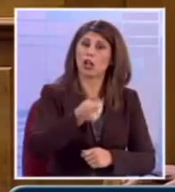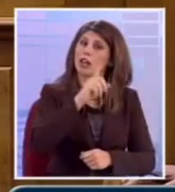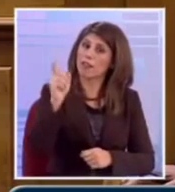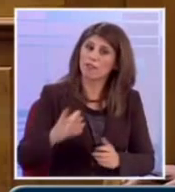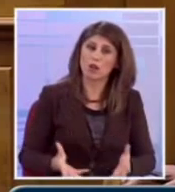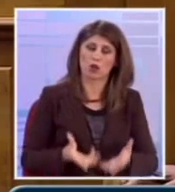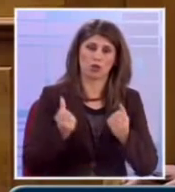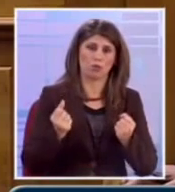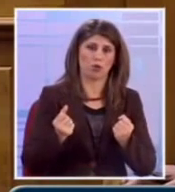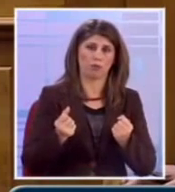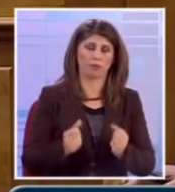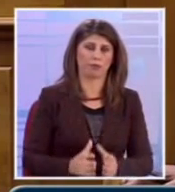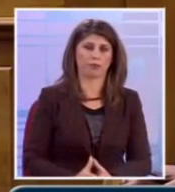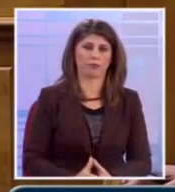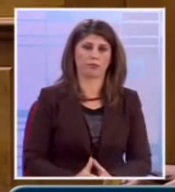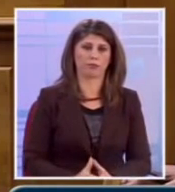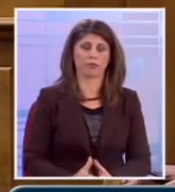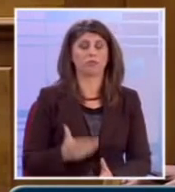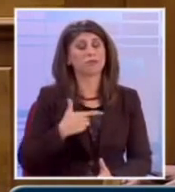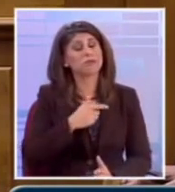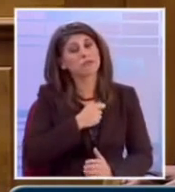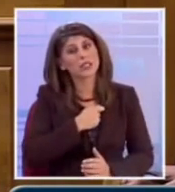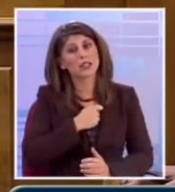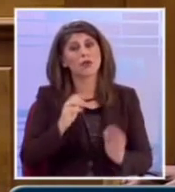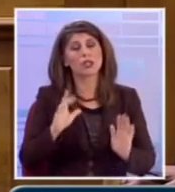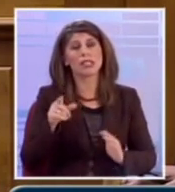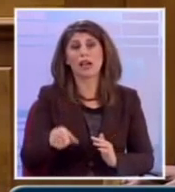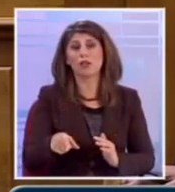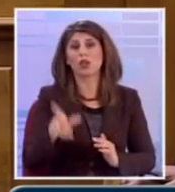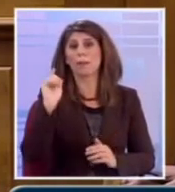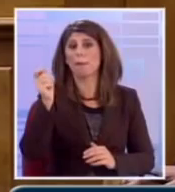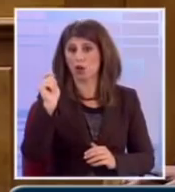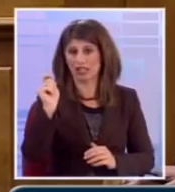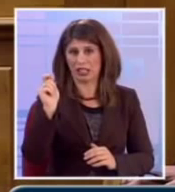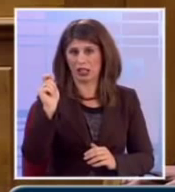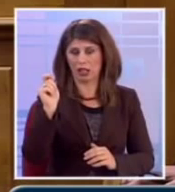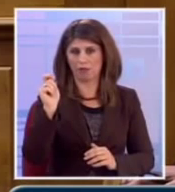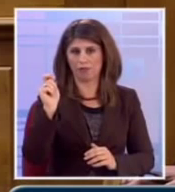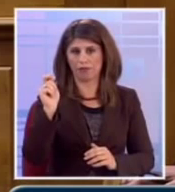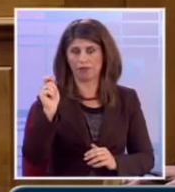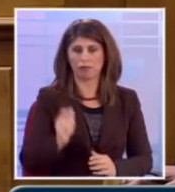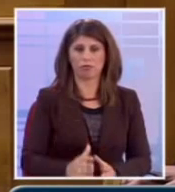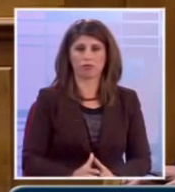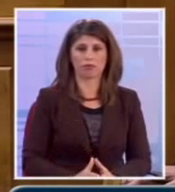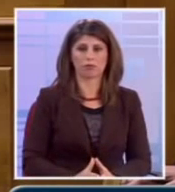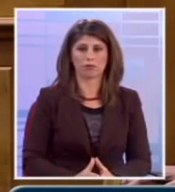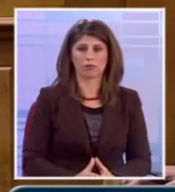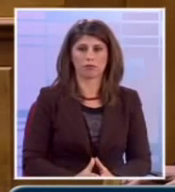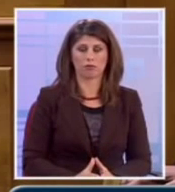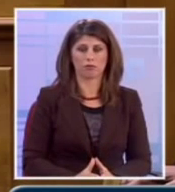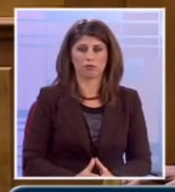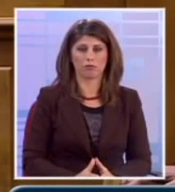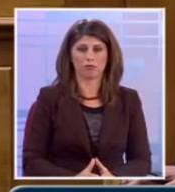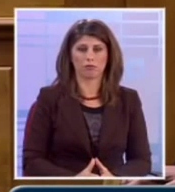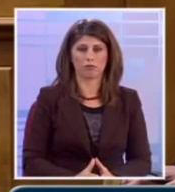βιώσιμο. Κατά την εκτίμησή μας πρόκειται για μία πολιτική η οποία